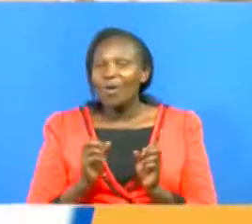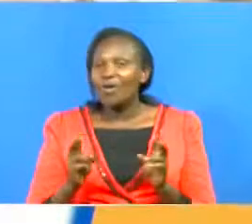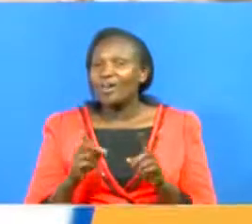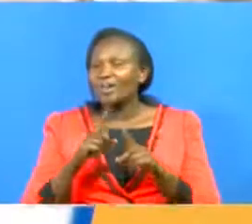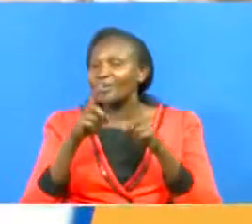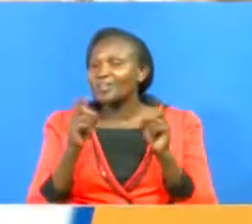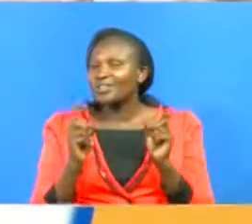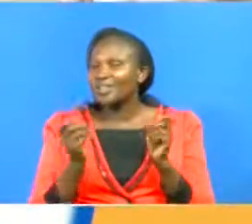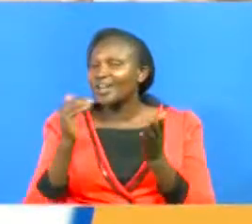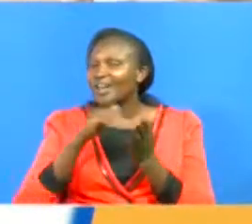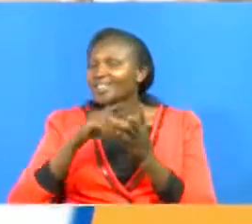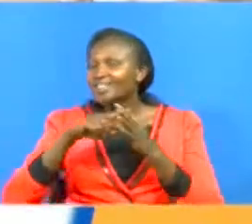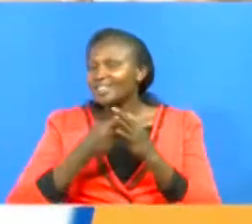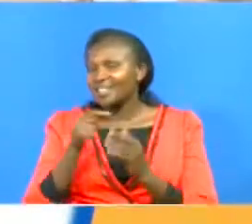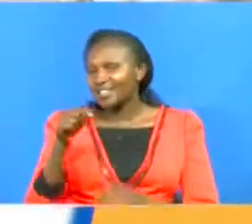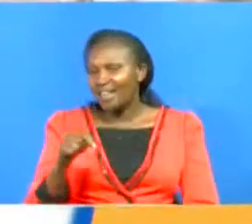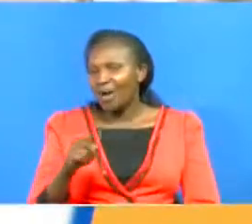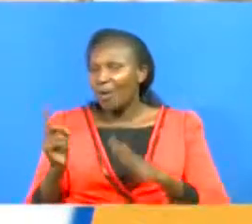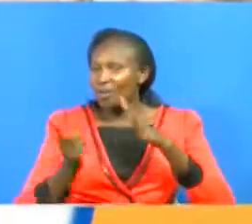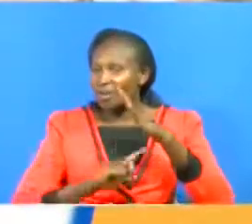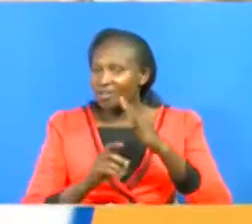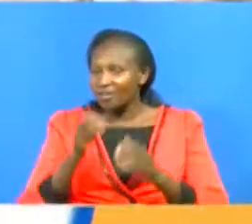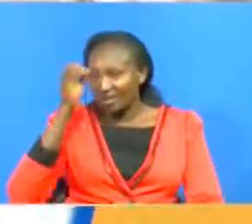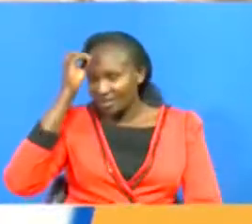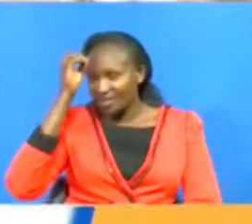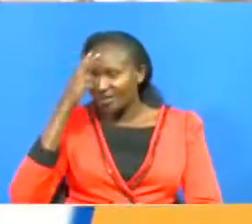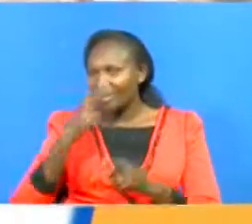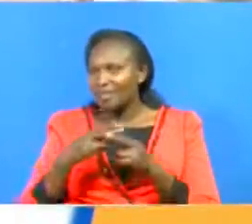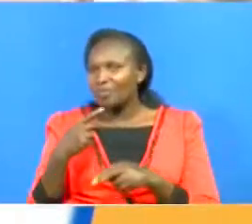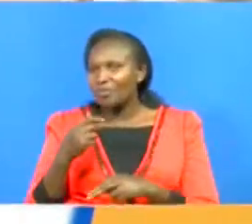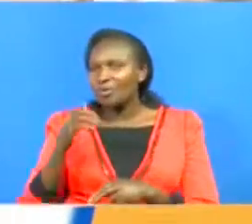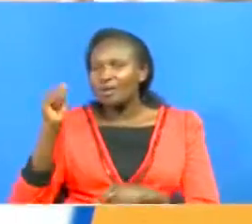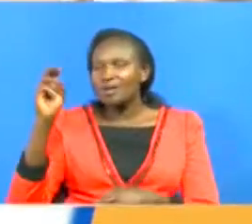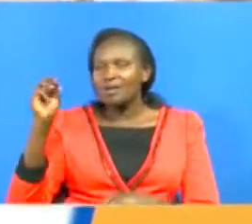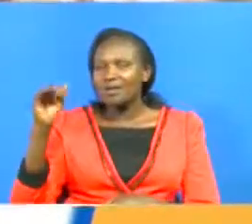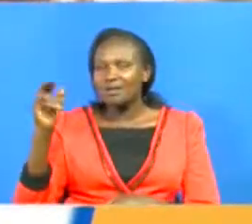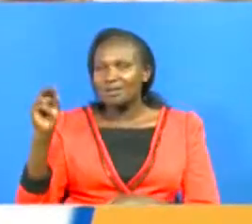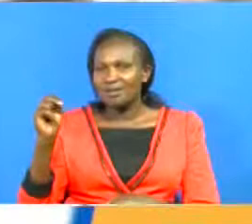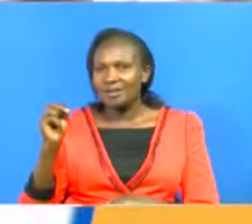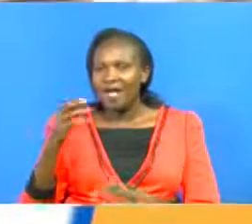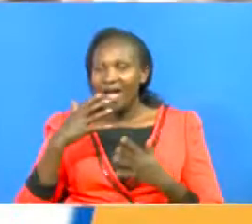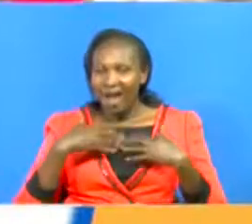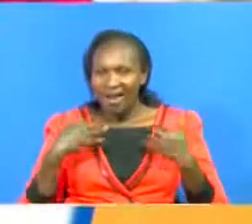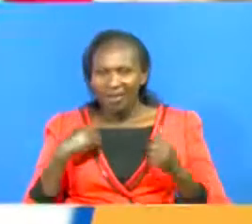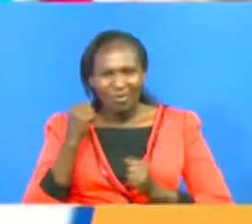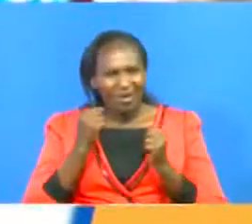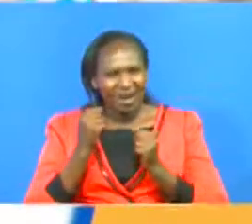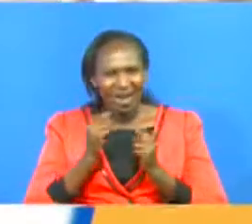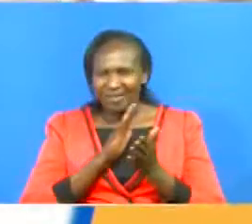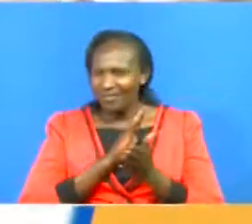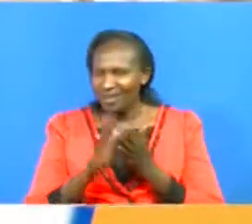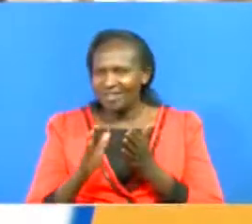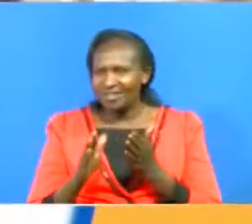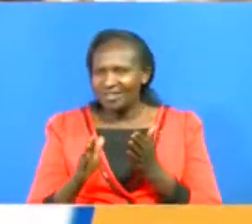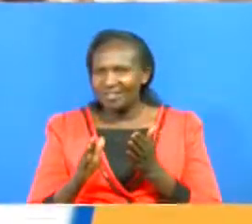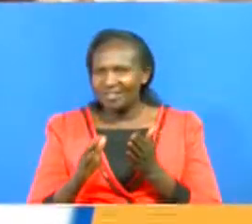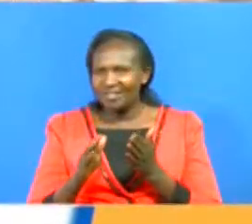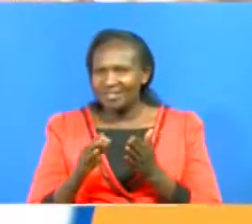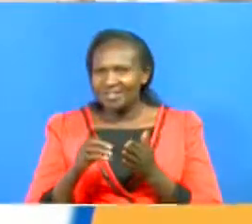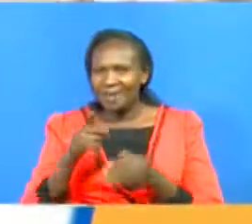Maswali ya teketeke yanaanza sasa hivi. Waziri wa elimu nchini anaitwa nani? Amina Mohamed. Mnyama mwenye anakimbia kwa mbio zaidi duniani anaitwa nani?